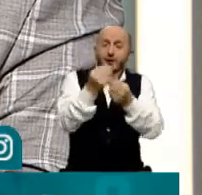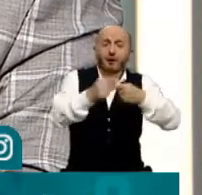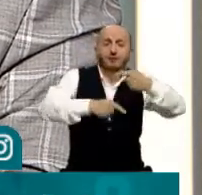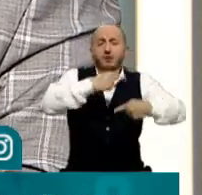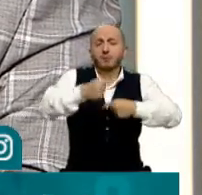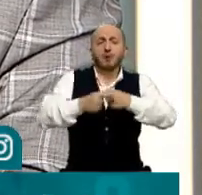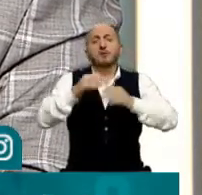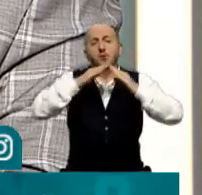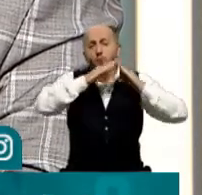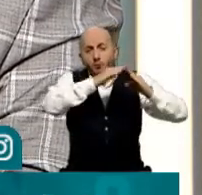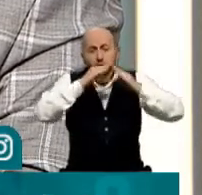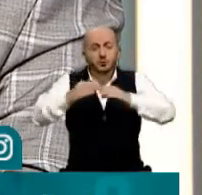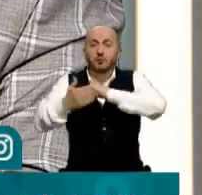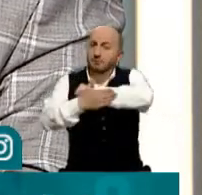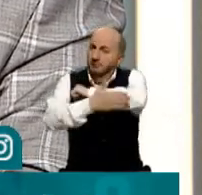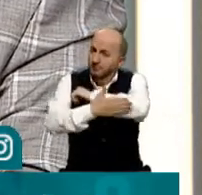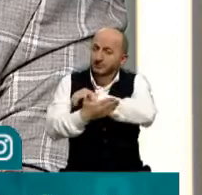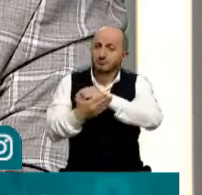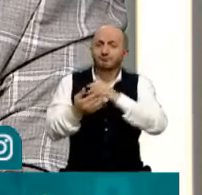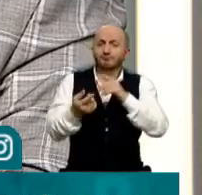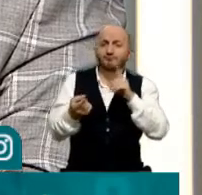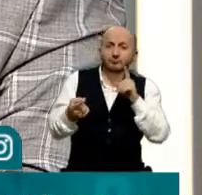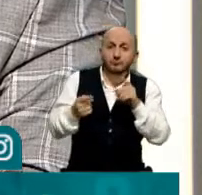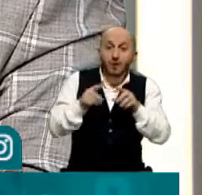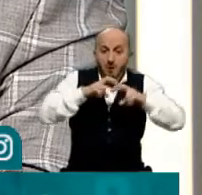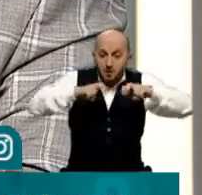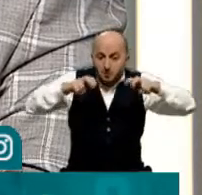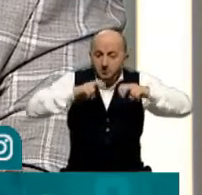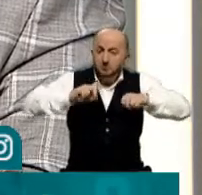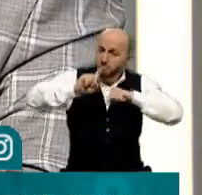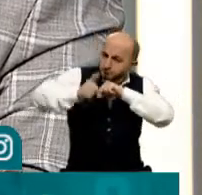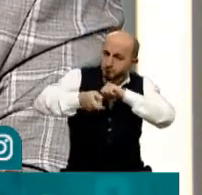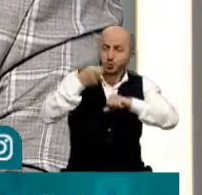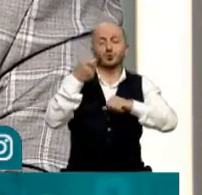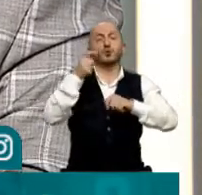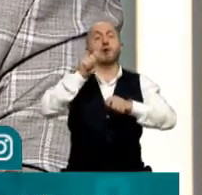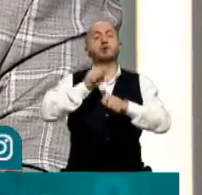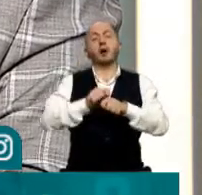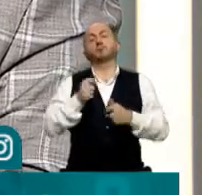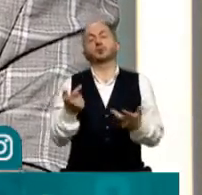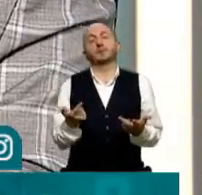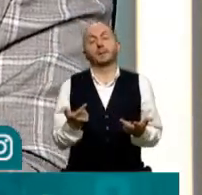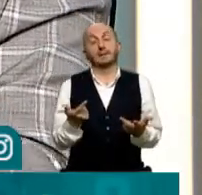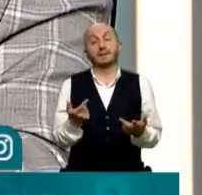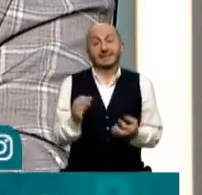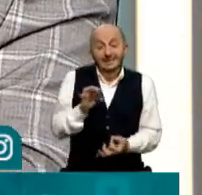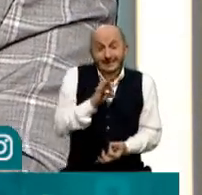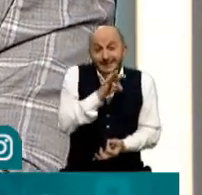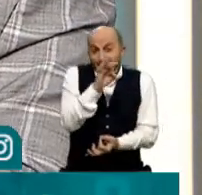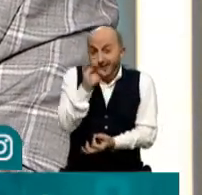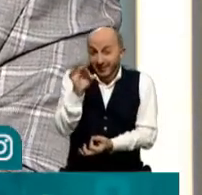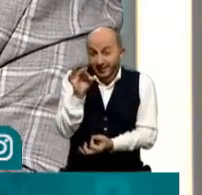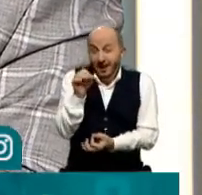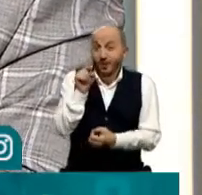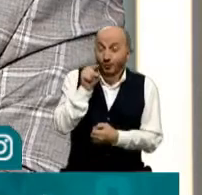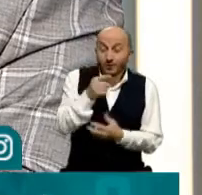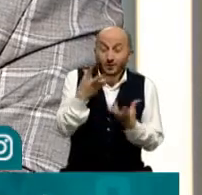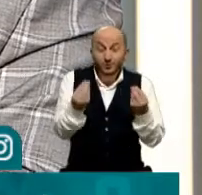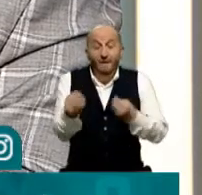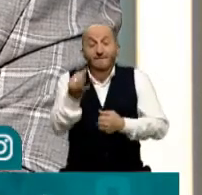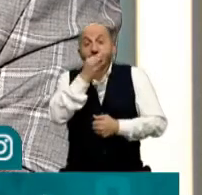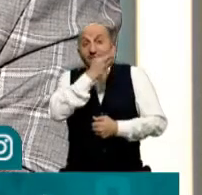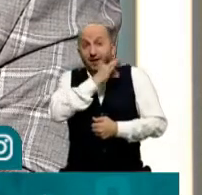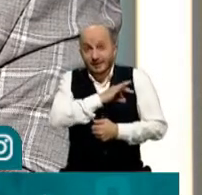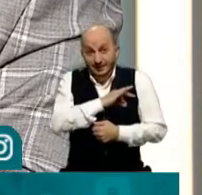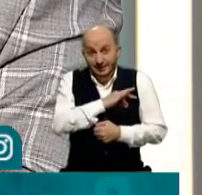akrabalarına, komşularına, hatta keşifler yaptı, değil mi? Buluşlar yaptı. Buluşlar yaptı, insanlar ondan çok